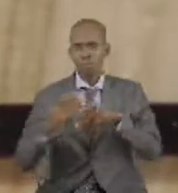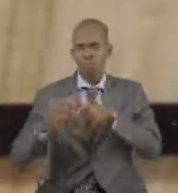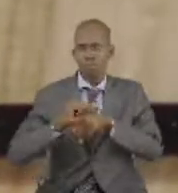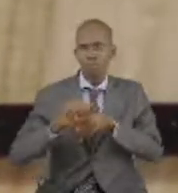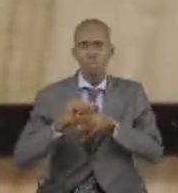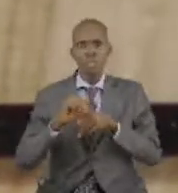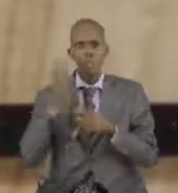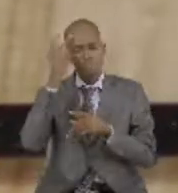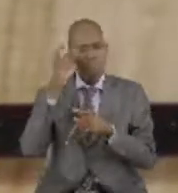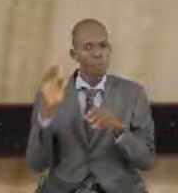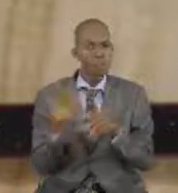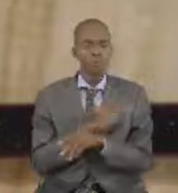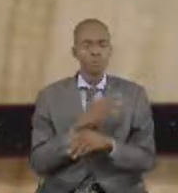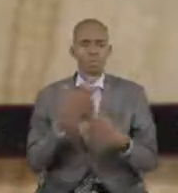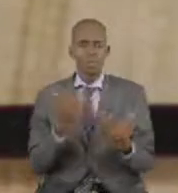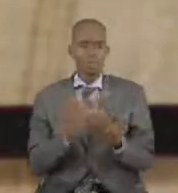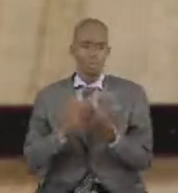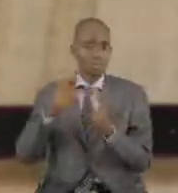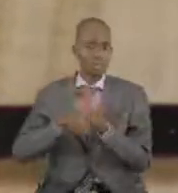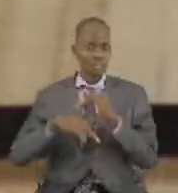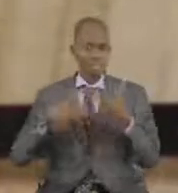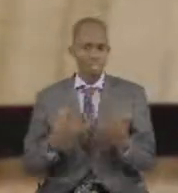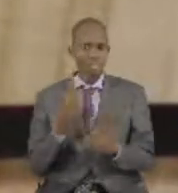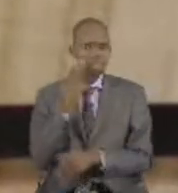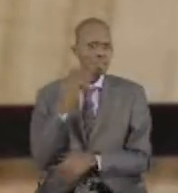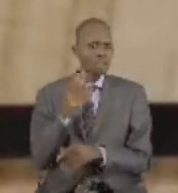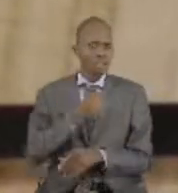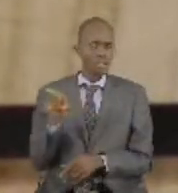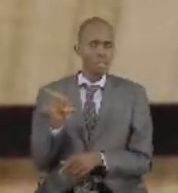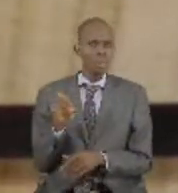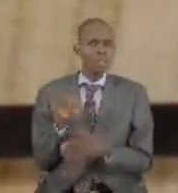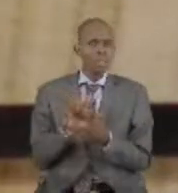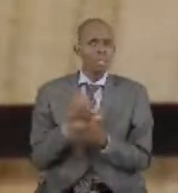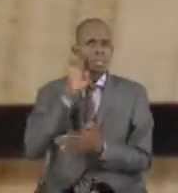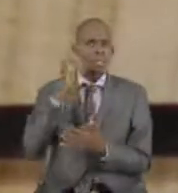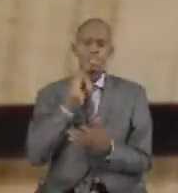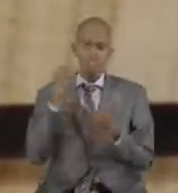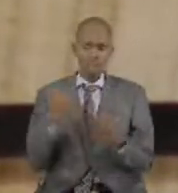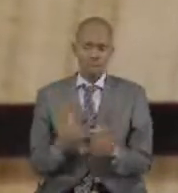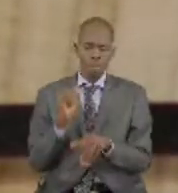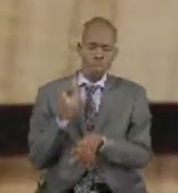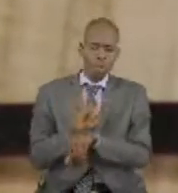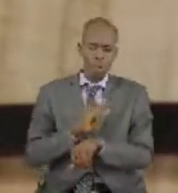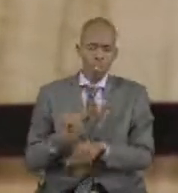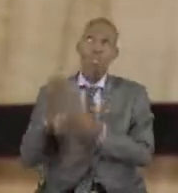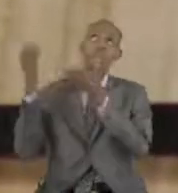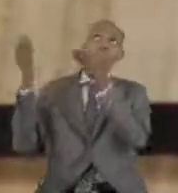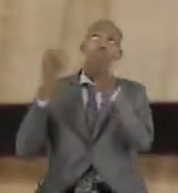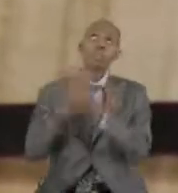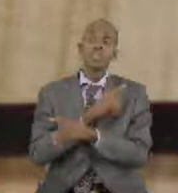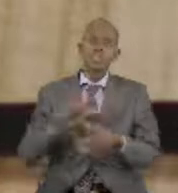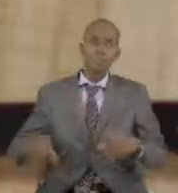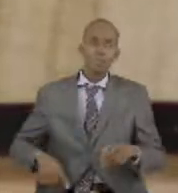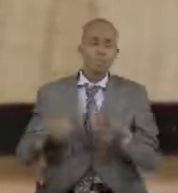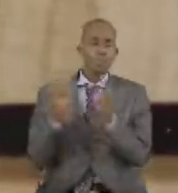pratique, la vie, la justice pratique dans sa vie. Maintenant, il savait qu'il marchait maintenant dans une vie. Il servait le Seigneur